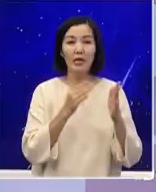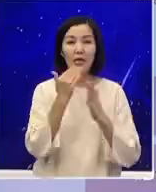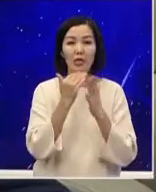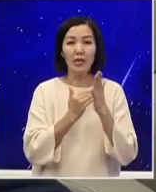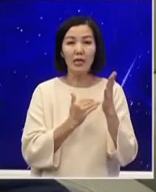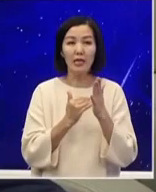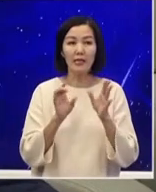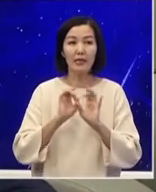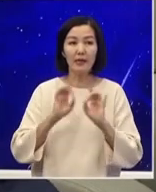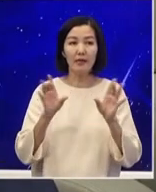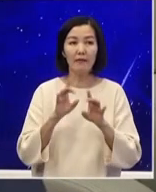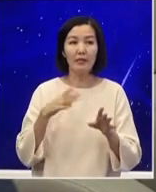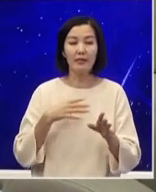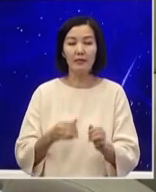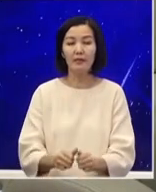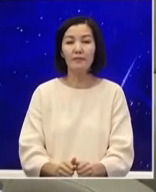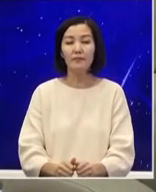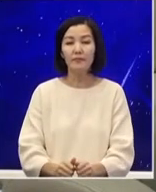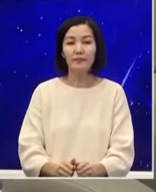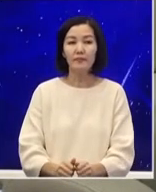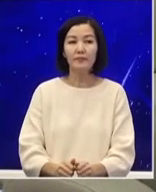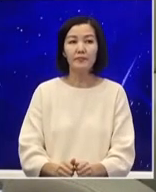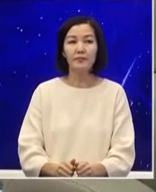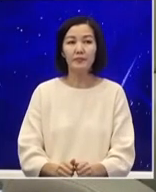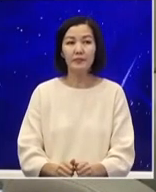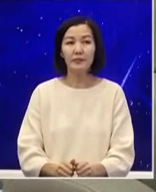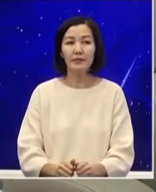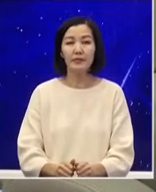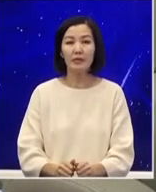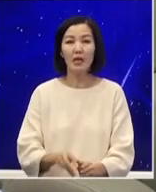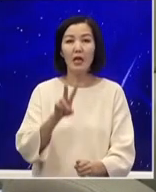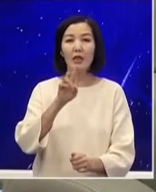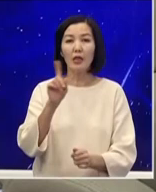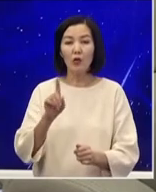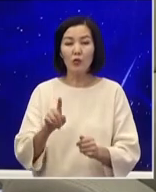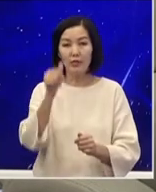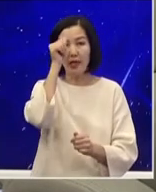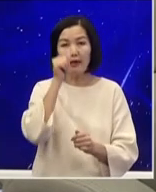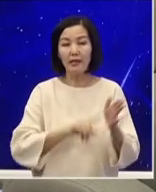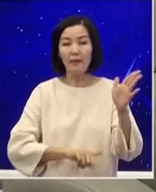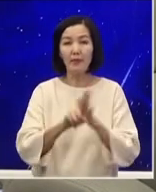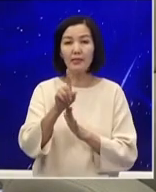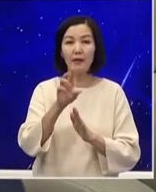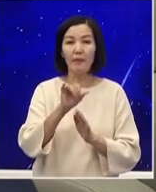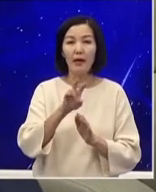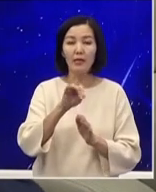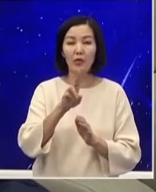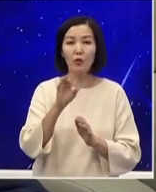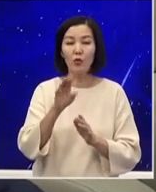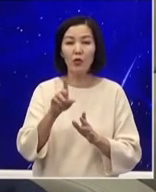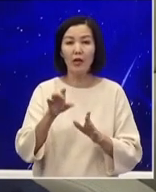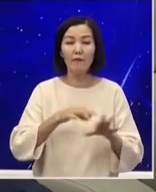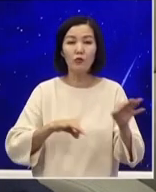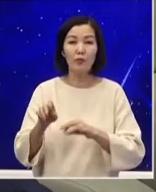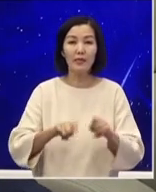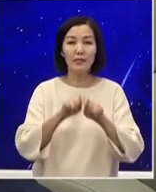тізбектеді. Хочу отметить, что с марта месяца нами реализуется проект Антикор Лайф. Наурыз айынан бастап біз Антикор Лайф жобасын іске қостық. Сол